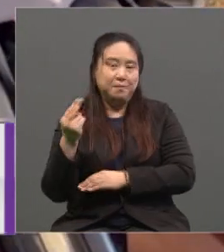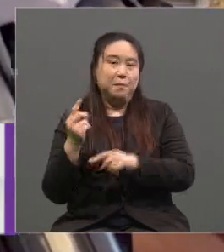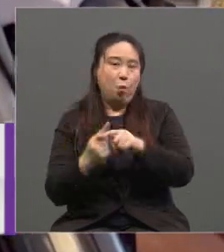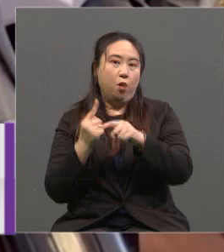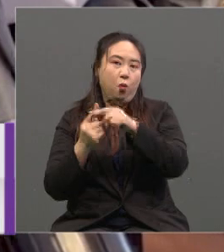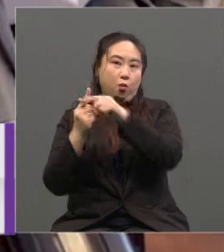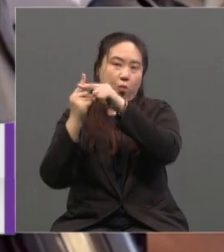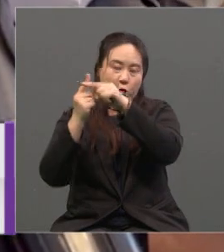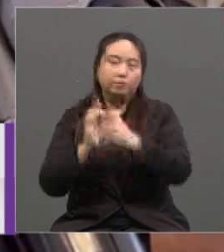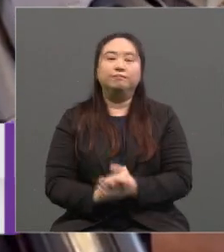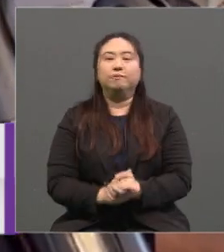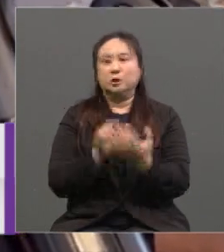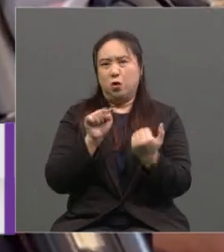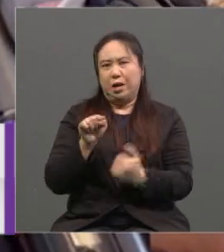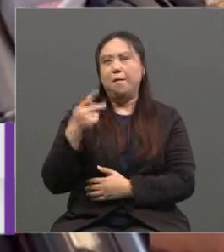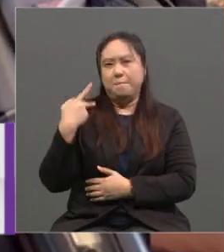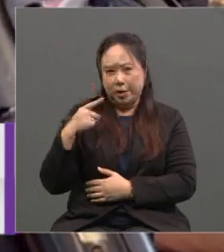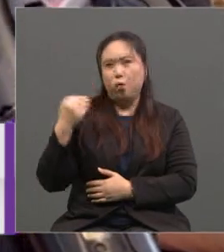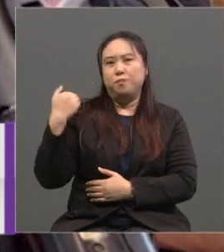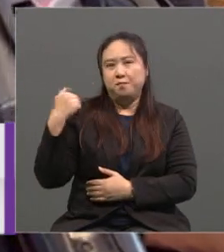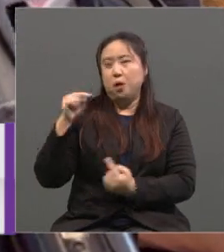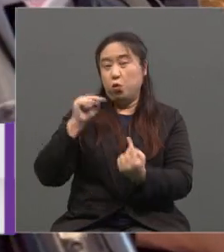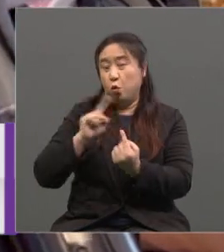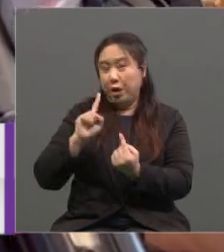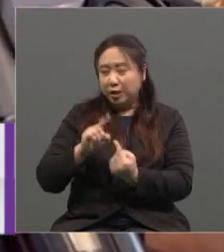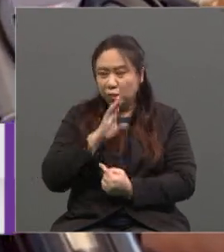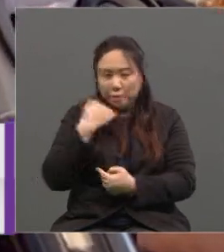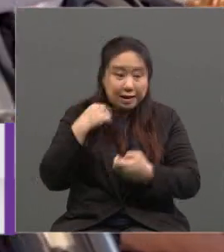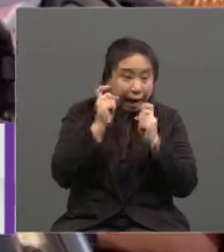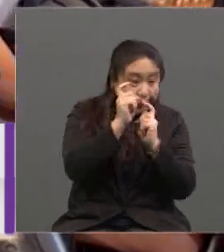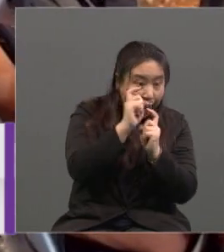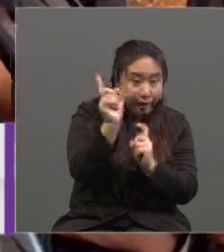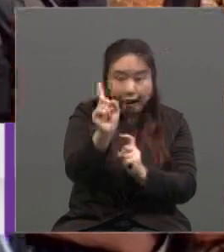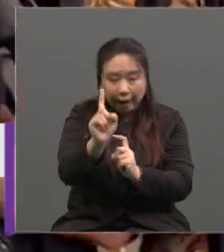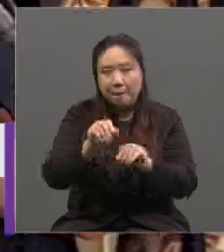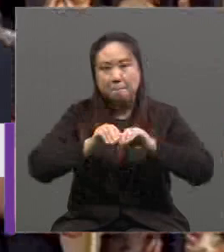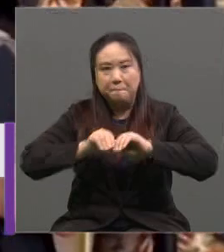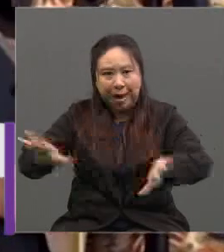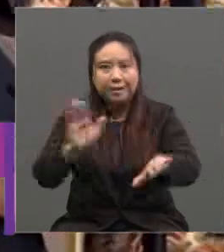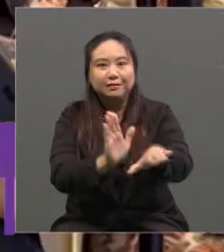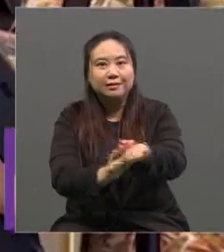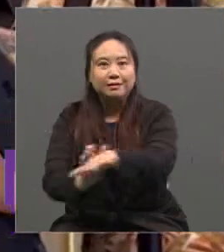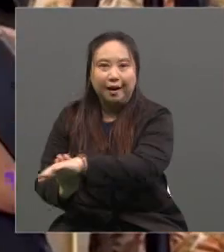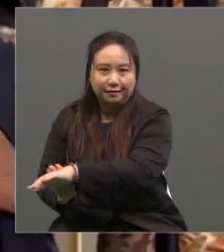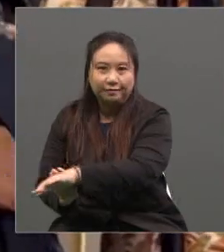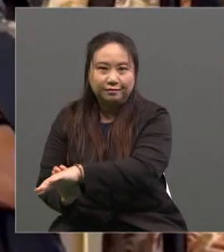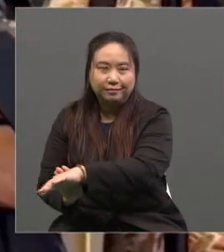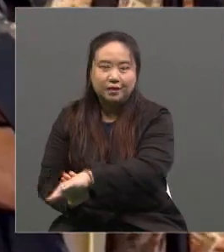ประโยชน์อย่างยิ่งในการแจ้งระบบเตือนภัยนะครับเรียกว่าจะมีการแจ้งระบบเตือนภัยให้เข้ามาใน